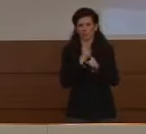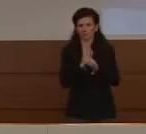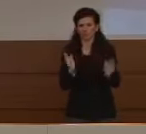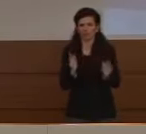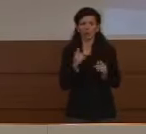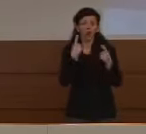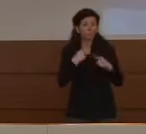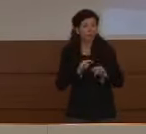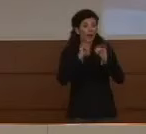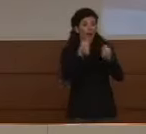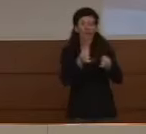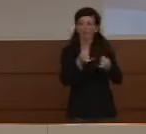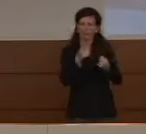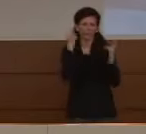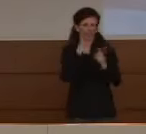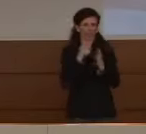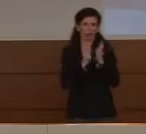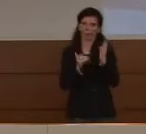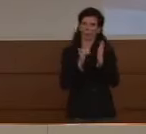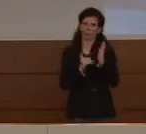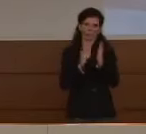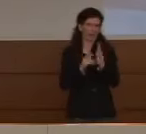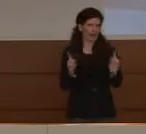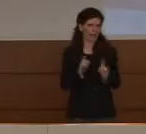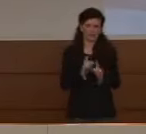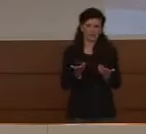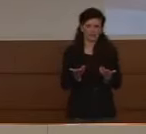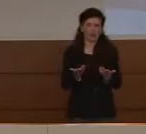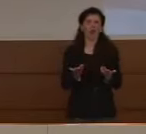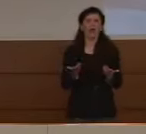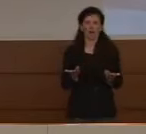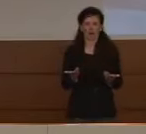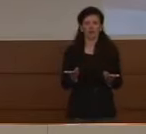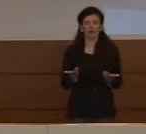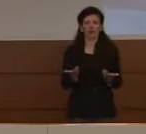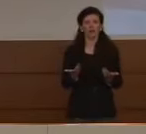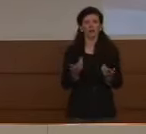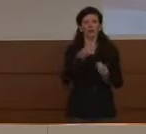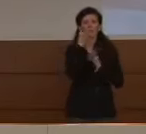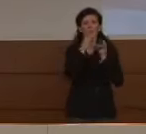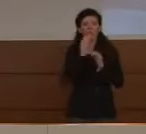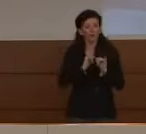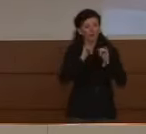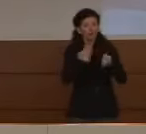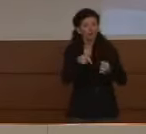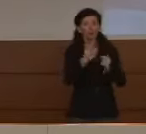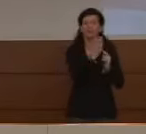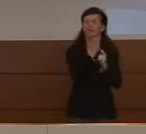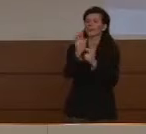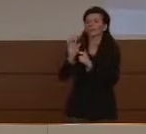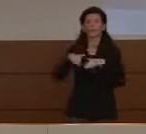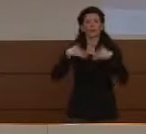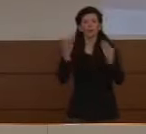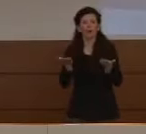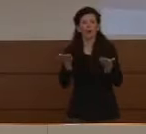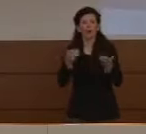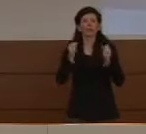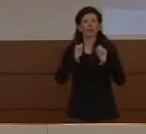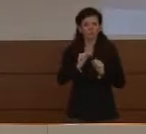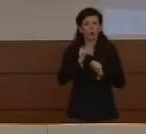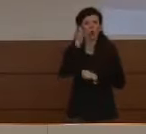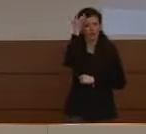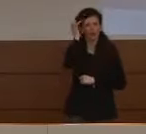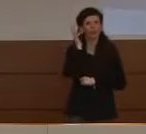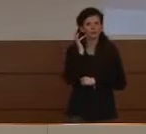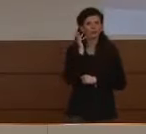imprudente dobbiamo ricordarci che siamo ancora in una fase in cui esporsi a dei possibili e probabili contagi